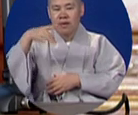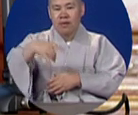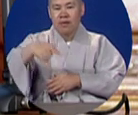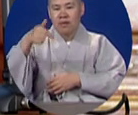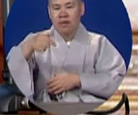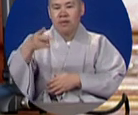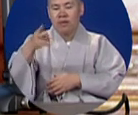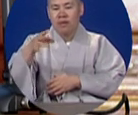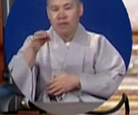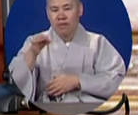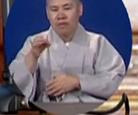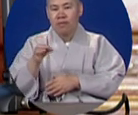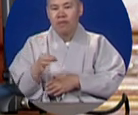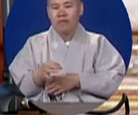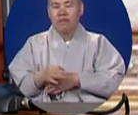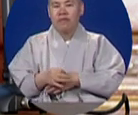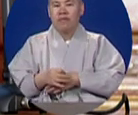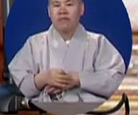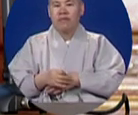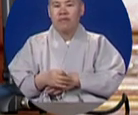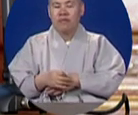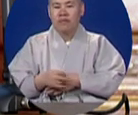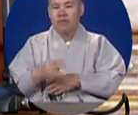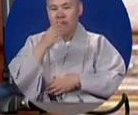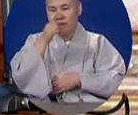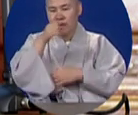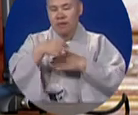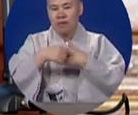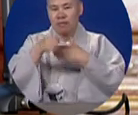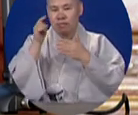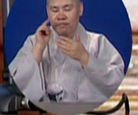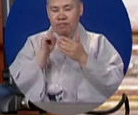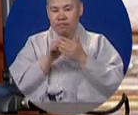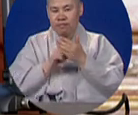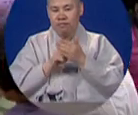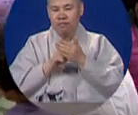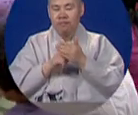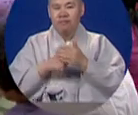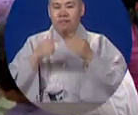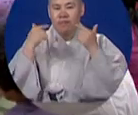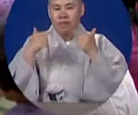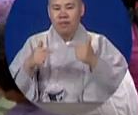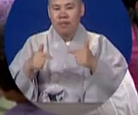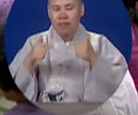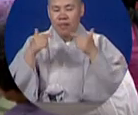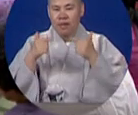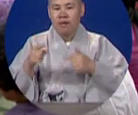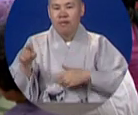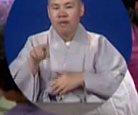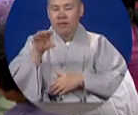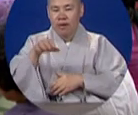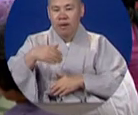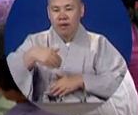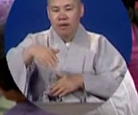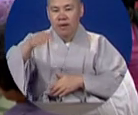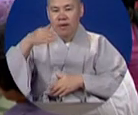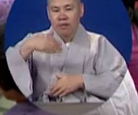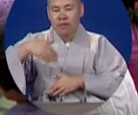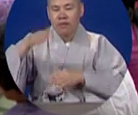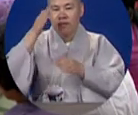경자 취경한단 말이에요 그러니까 이 중생심이라는 건 항상 어딘가에 지금 가고 있어요